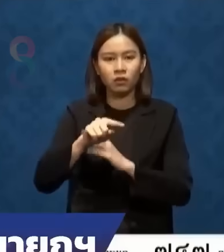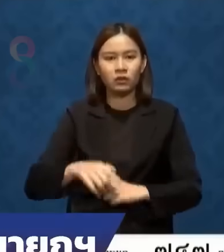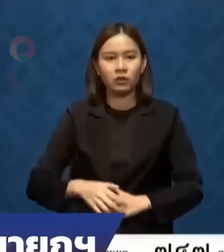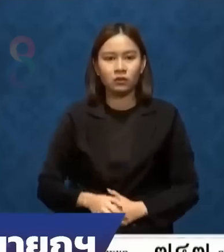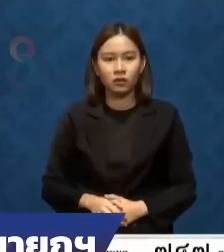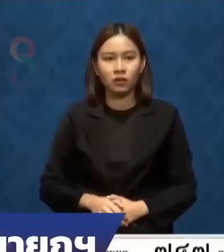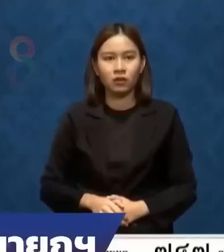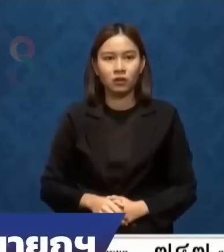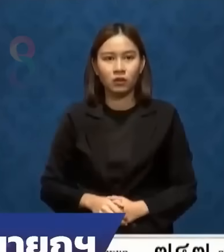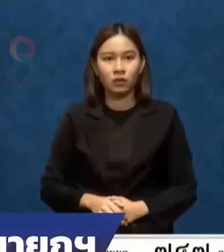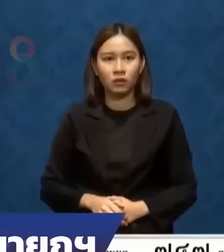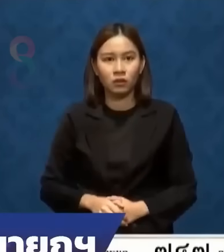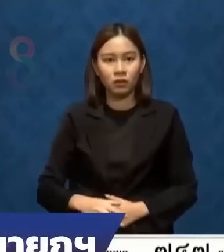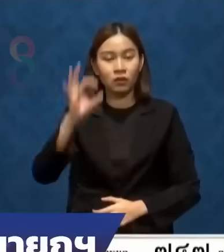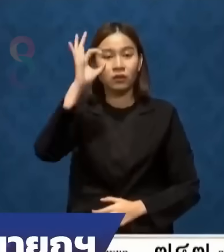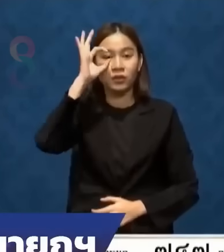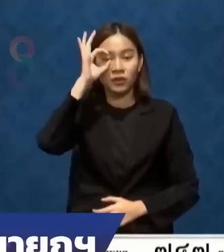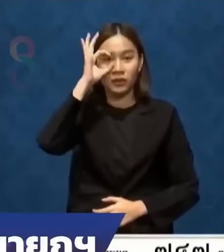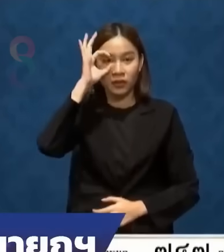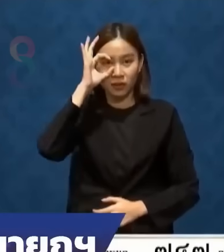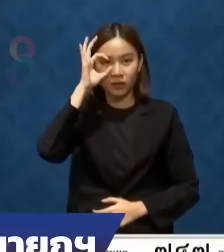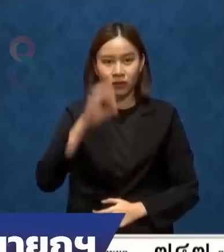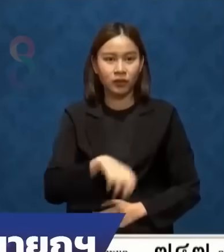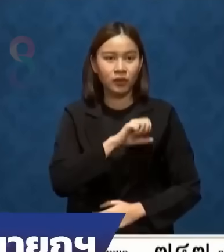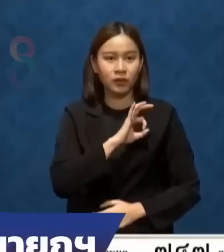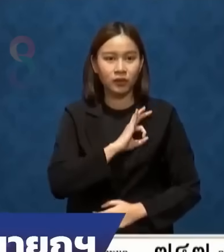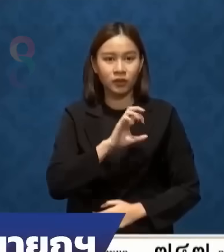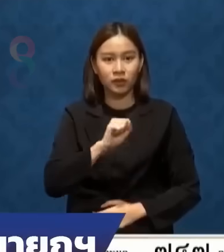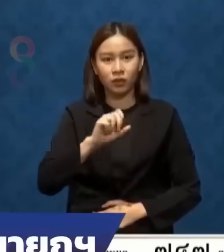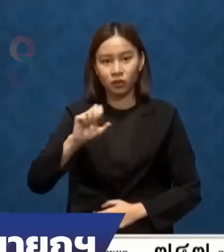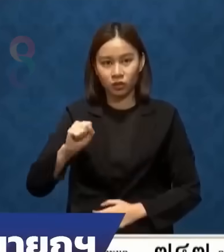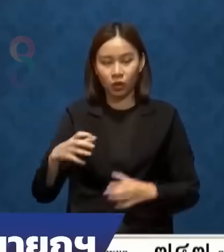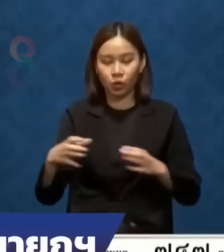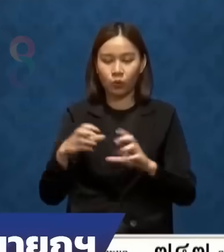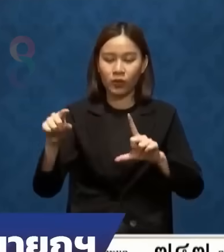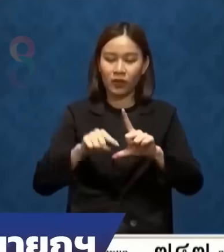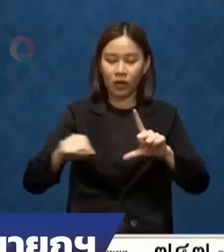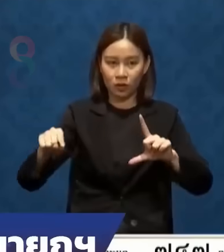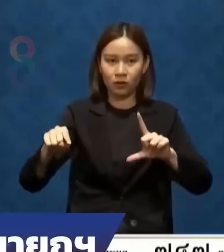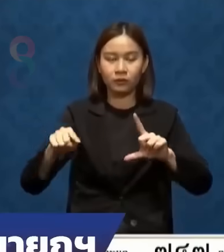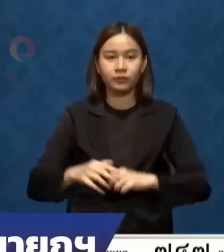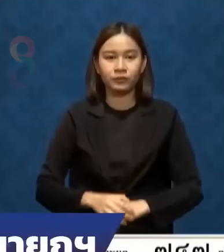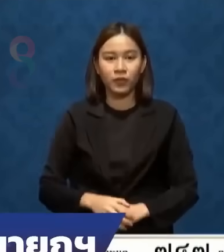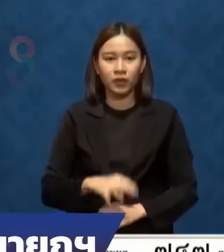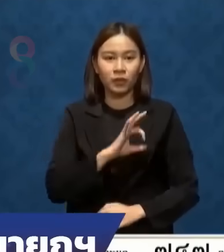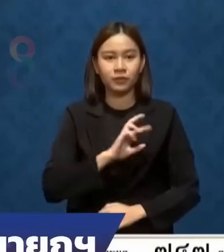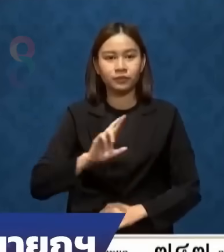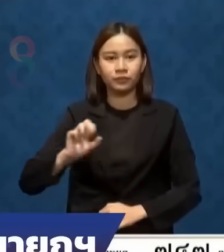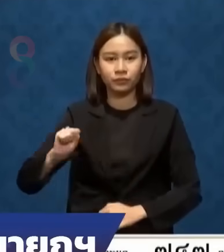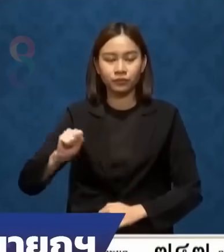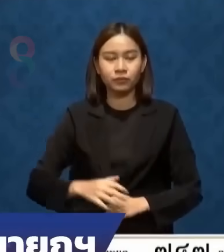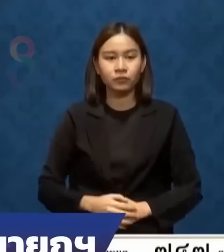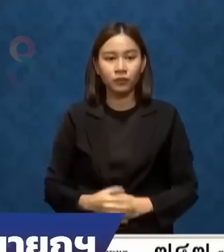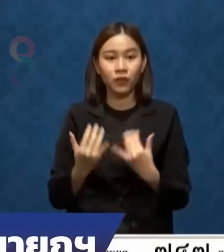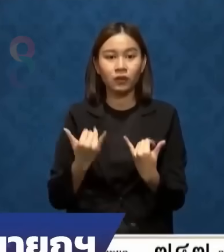ท่านประธานที่เคารพครับผมวิโรจน์ลักษณะนิสรนะครับสมาชิกสภาผู้แทนราษฎรแบบบัญชีรายชื่อพรรคก้าวไกลในฐานะสมาชิกรัฐสภานะครับ